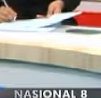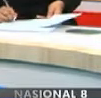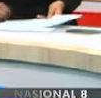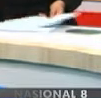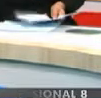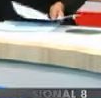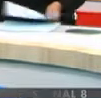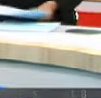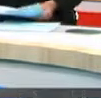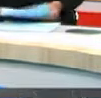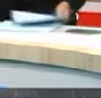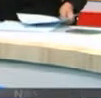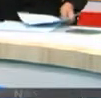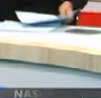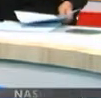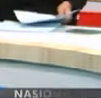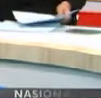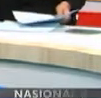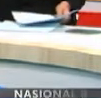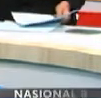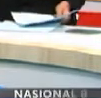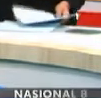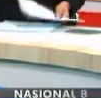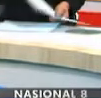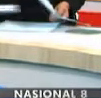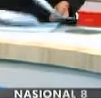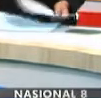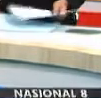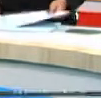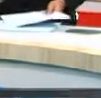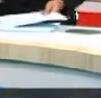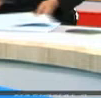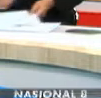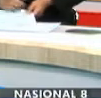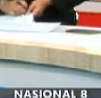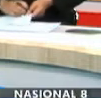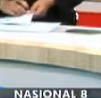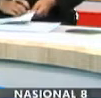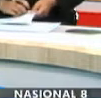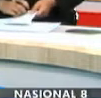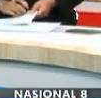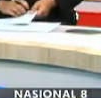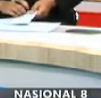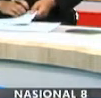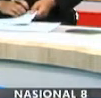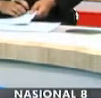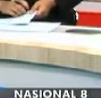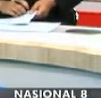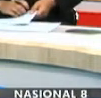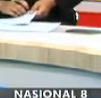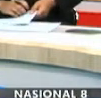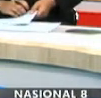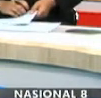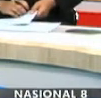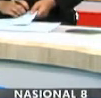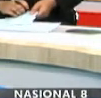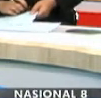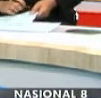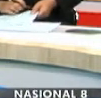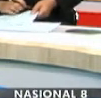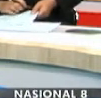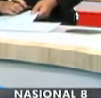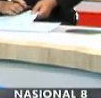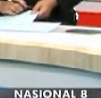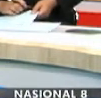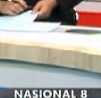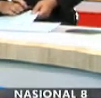Baik, Saudara Nasional 8 berakhir di sini bagi memberi laluan kepada siaran langsung laporan tahunan program transformasi negara 2014 yang akan dibuat